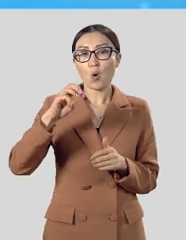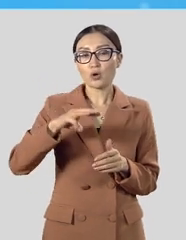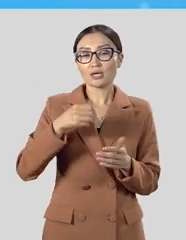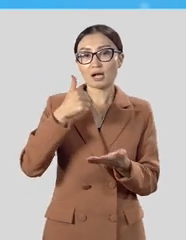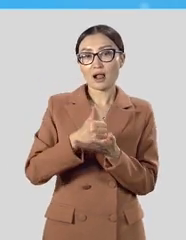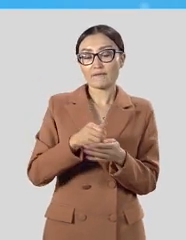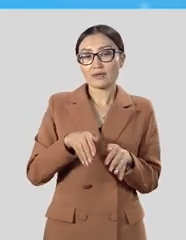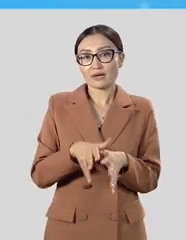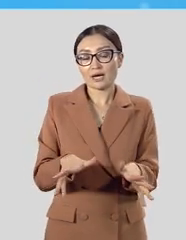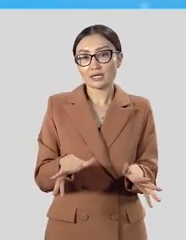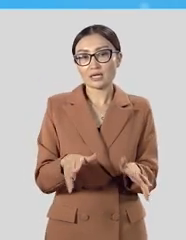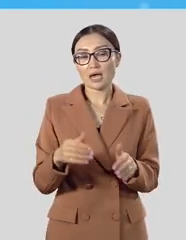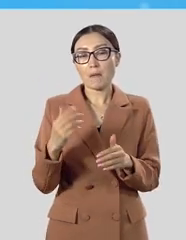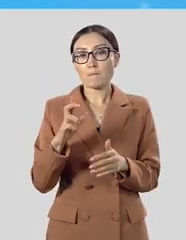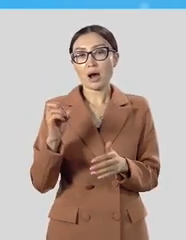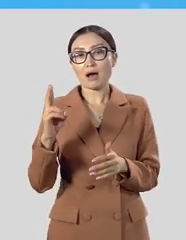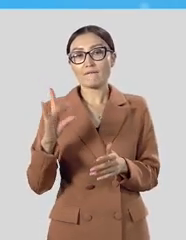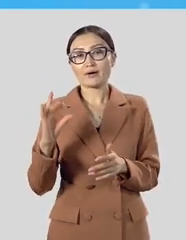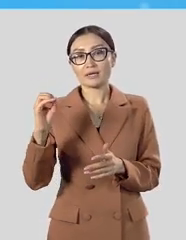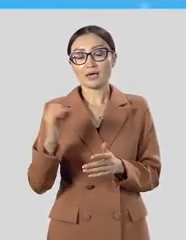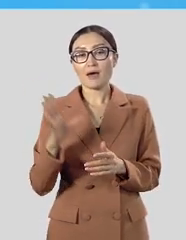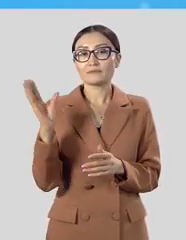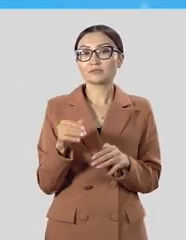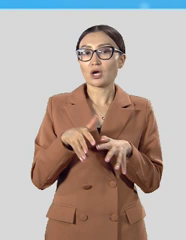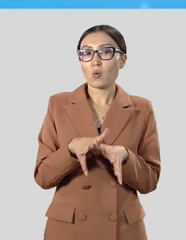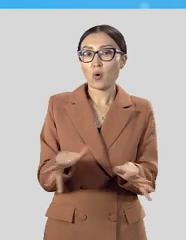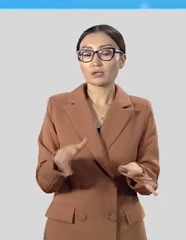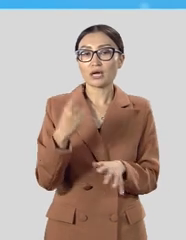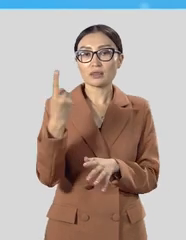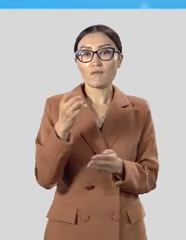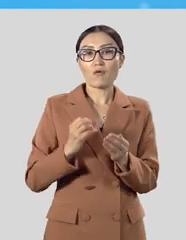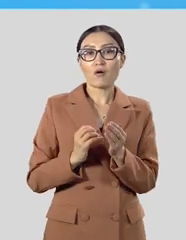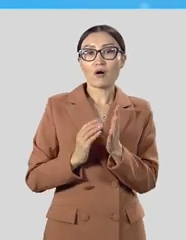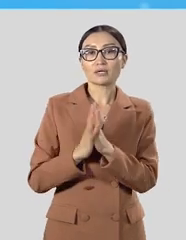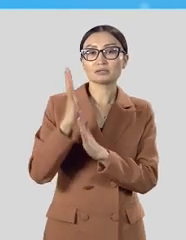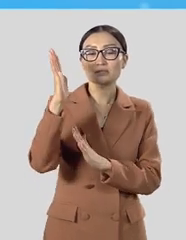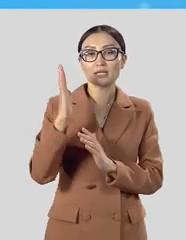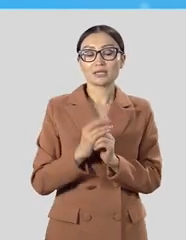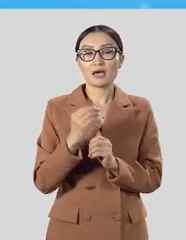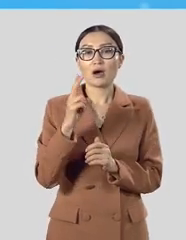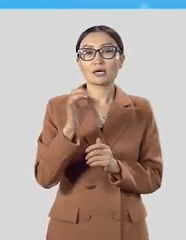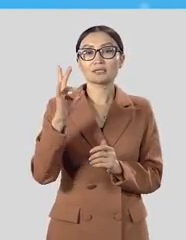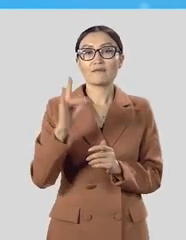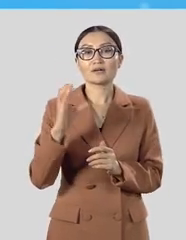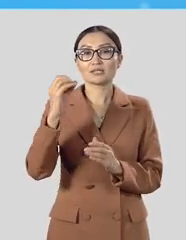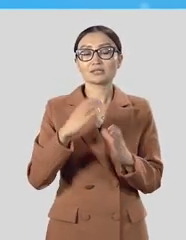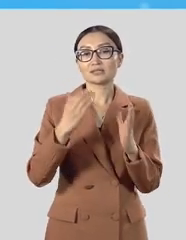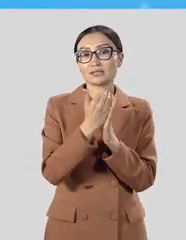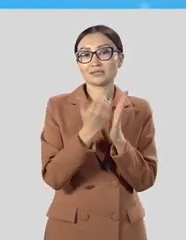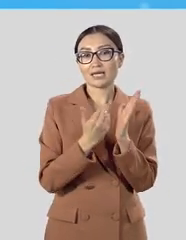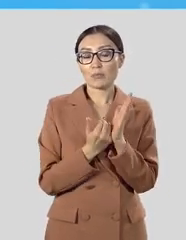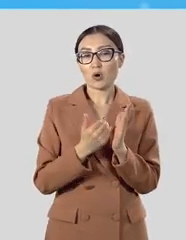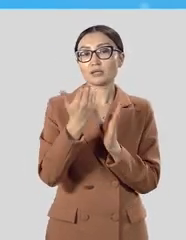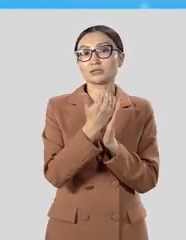придаточного корней отходят боковые корни. Все корни одного растения образуют корневую систему. Корневые